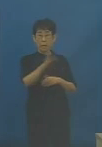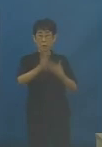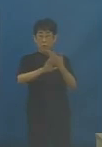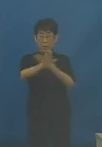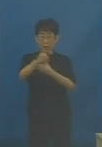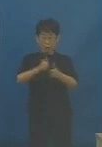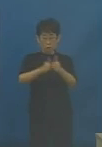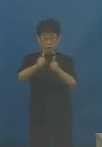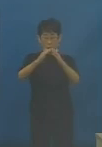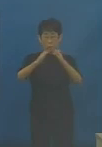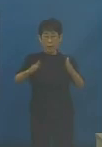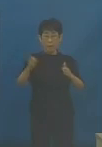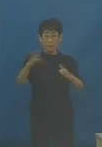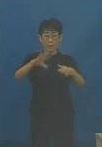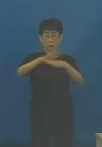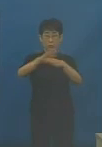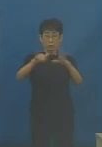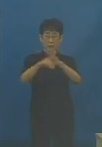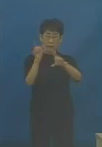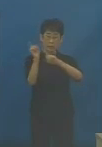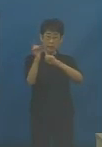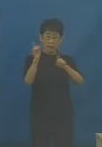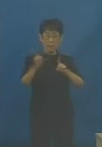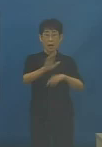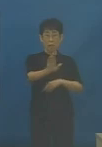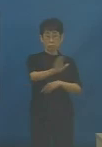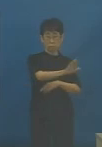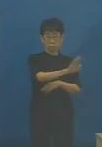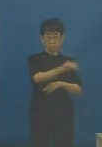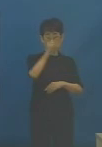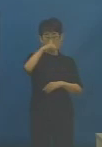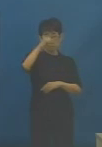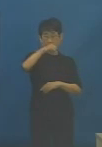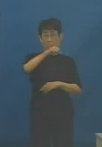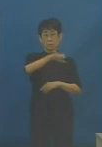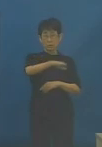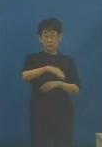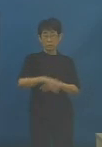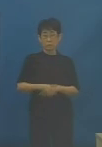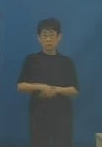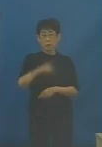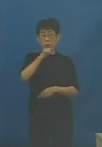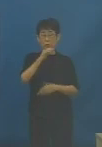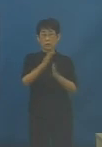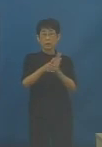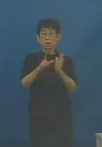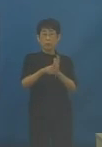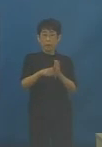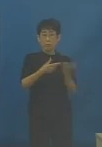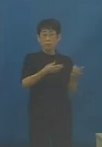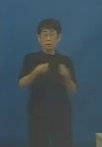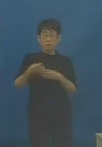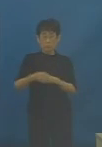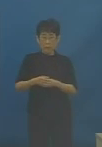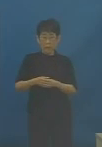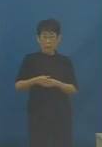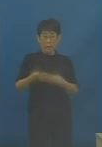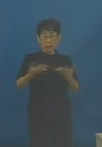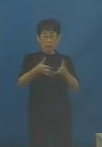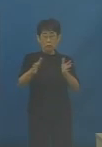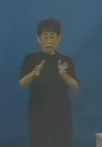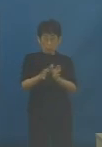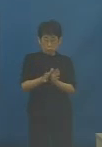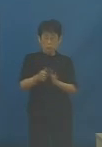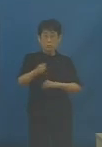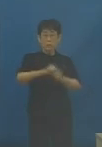や文化祭などがあります。で本件は一律に例えばクラブ活動やめてくださいということを言うわけでは